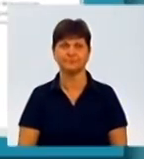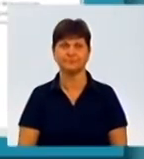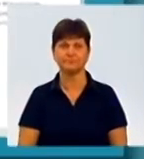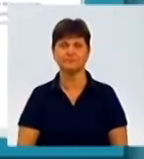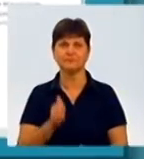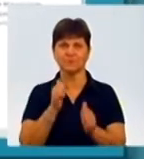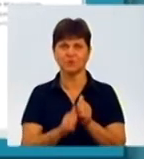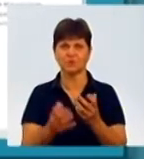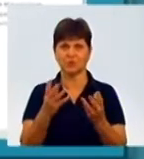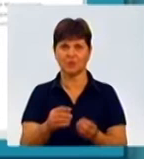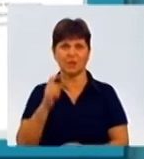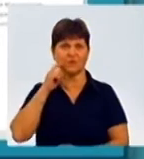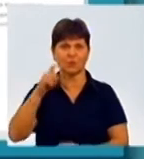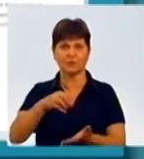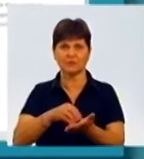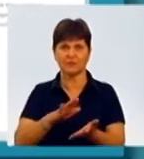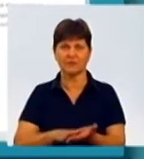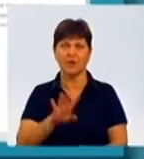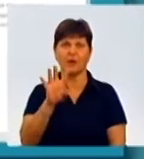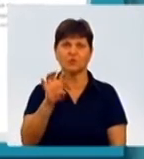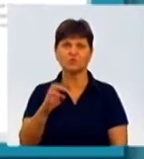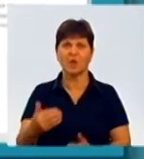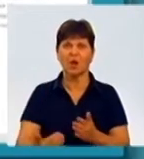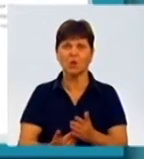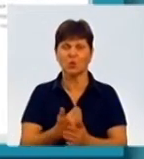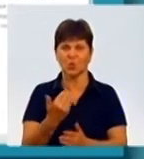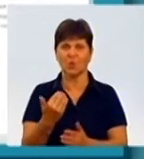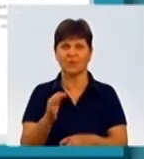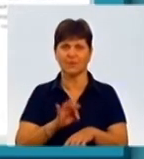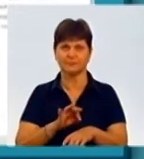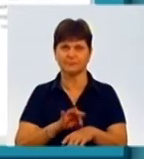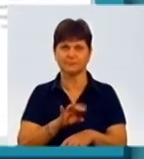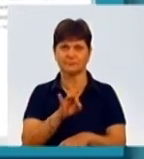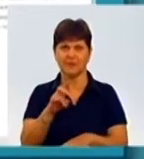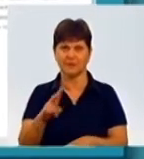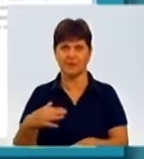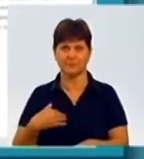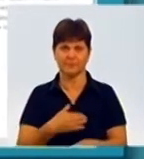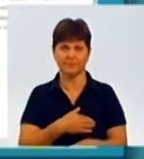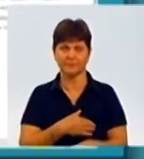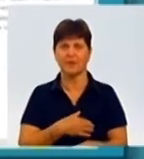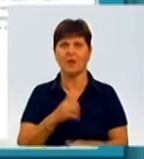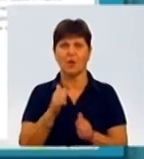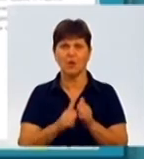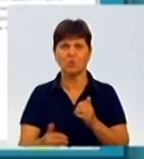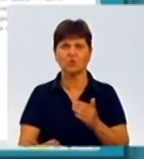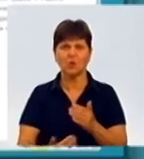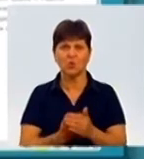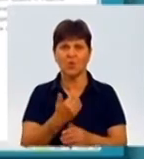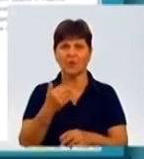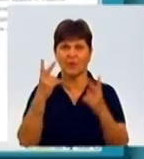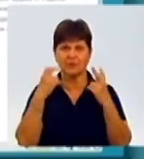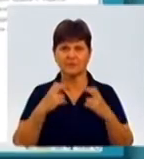Щоденно в Україні діагностується понад 400 нових випадків раку молочної залози. Кожний новий випадок діагностується